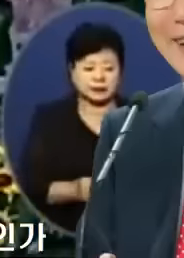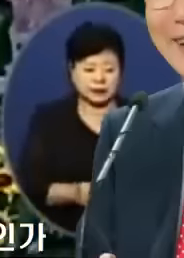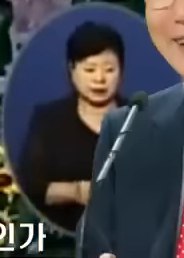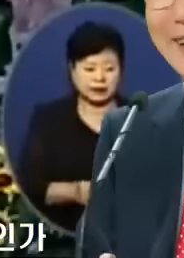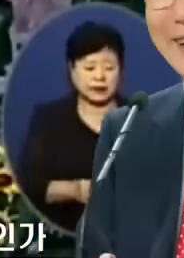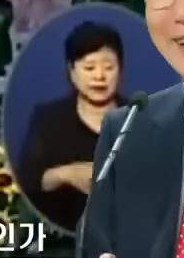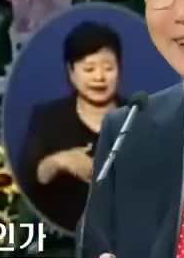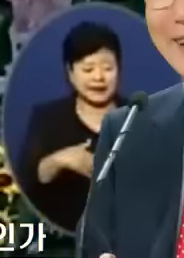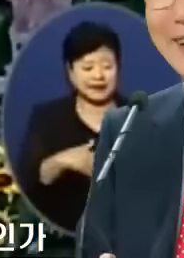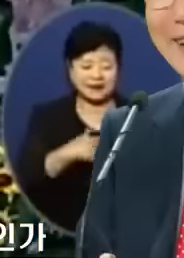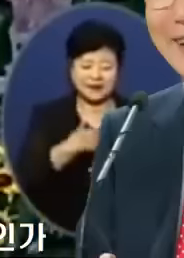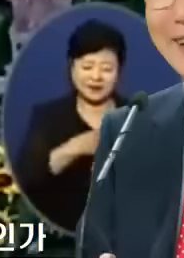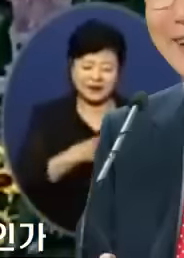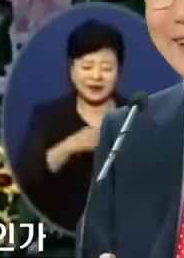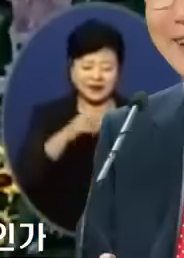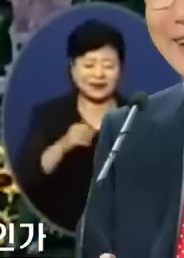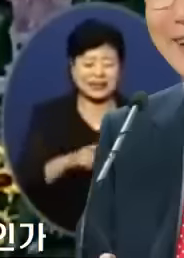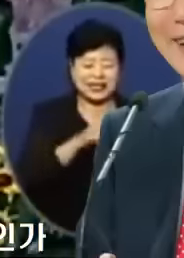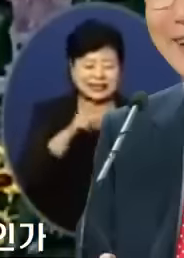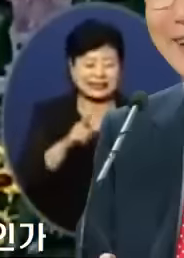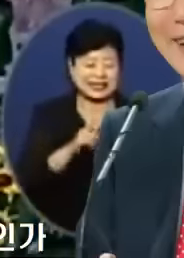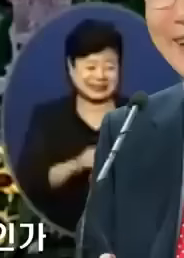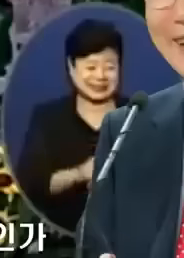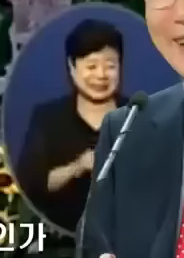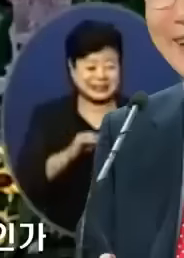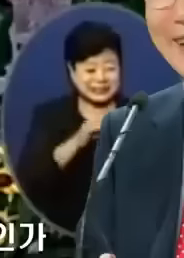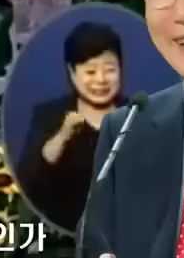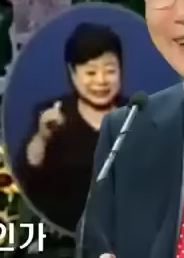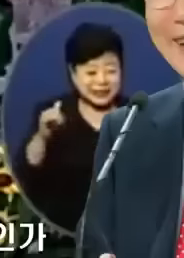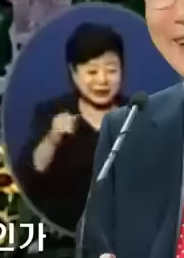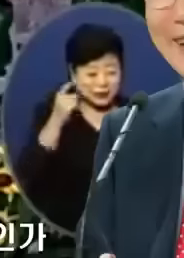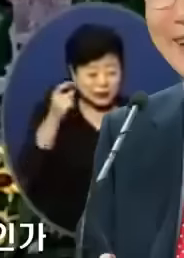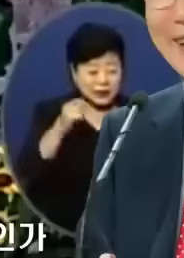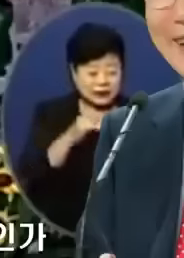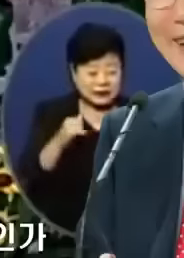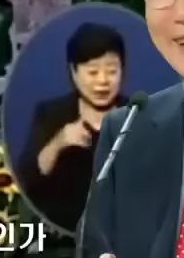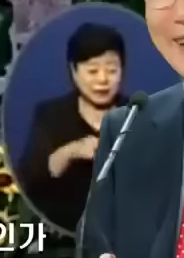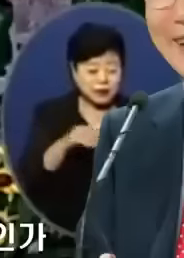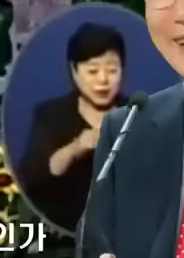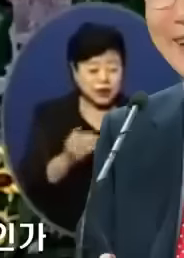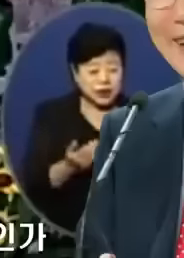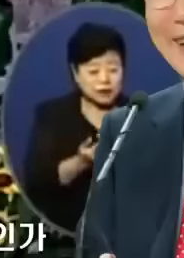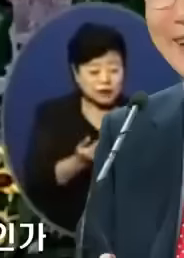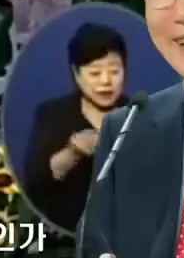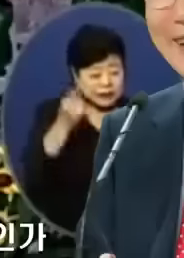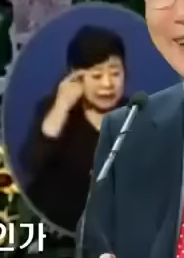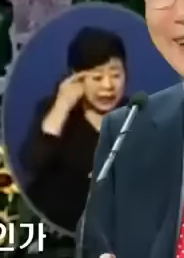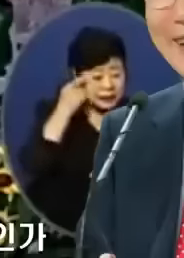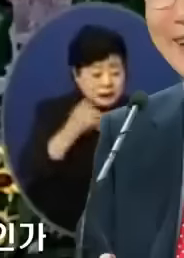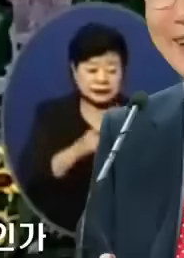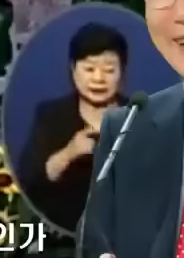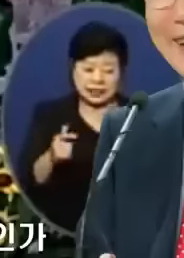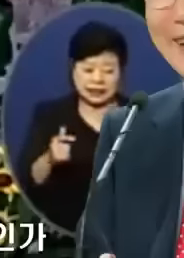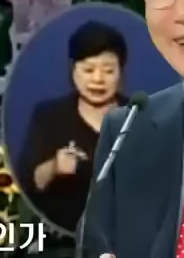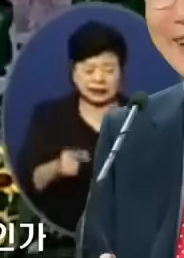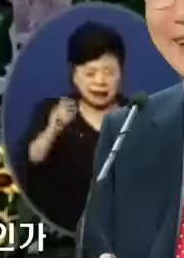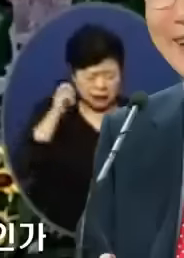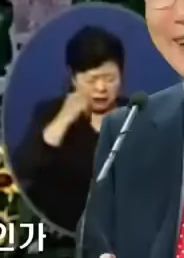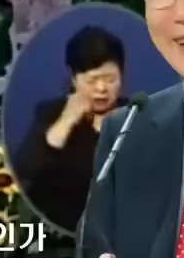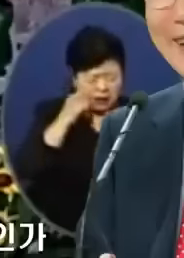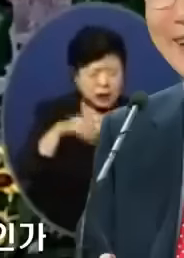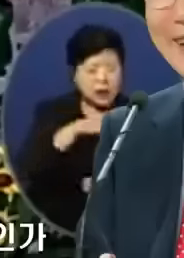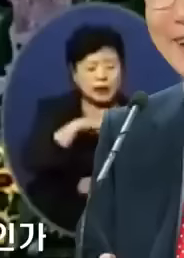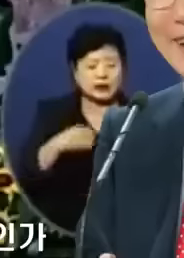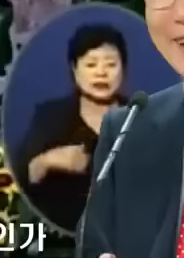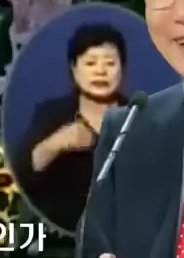생각하기에는 따뜻하고 평온한 지역에 살았던 민족들이 훌륭한 문명을 이루는 것 같지만은 실제로 불리한 자연 환경에서